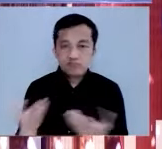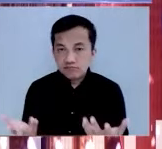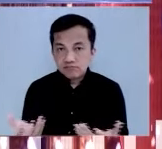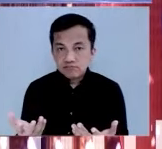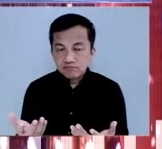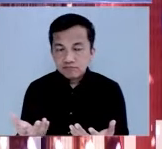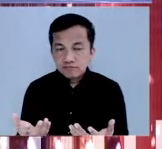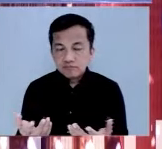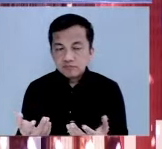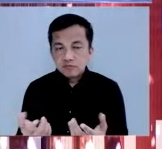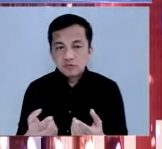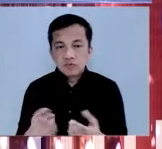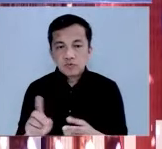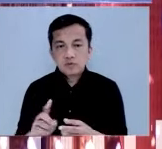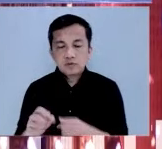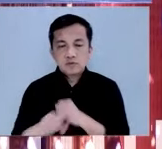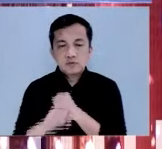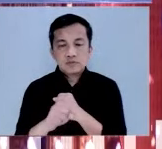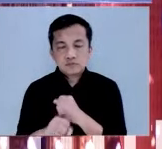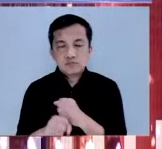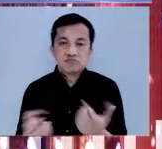going going into campaign